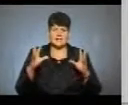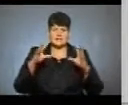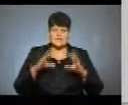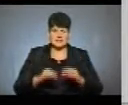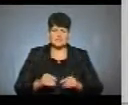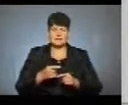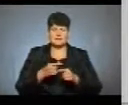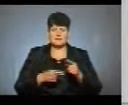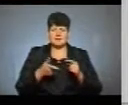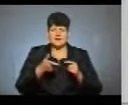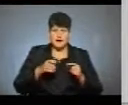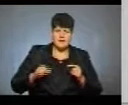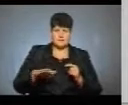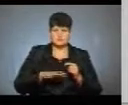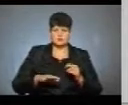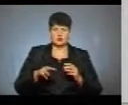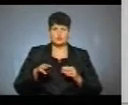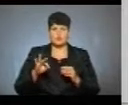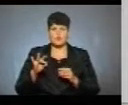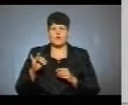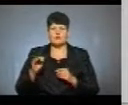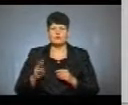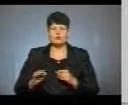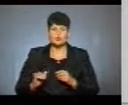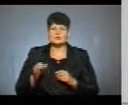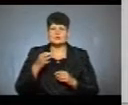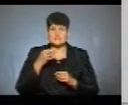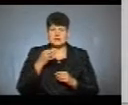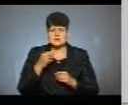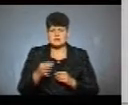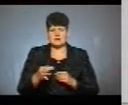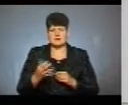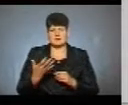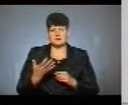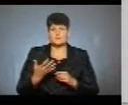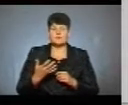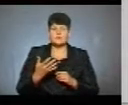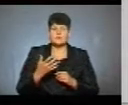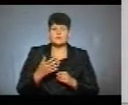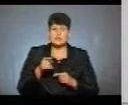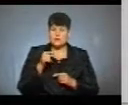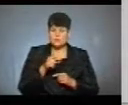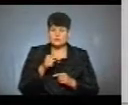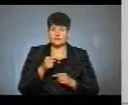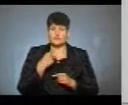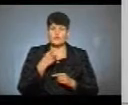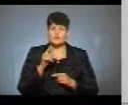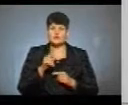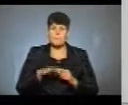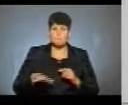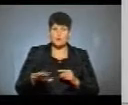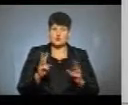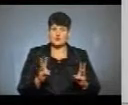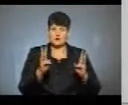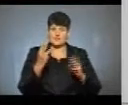гектара покладів торфу, повідомив начальник Кременецького відділу пожежно-рятувальної служби Георгій Галькевич. За його словами, площа загоряння